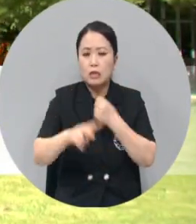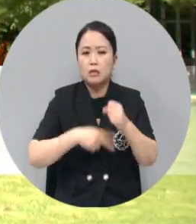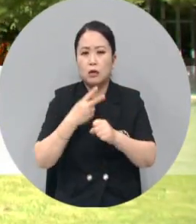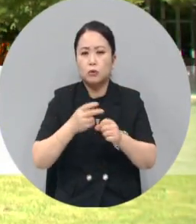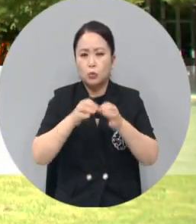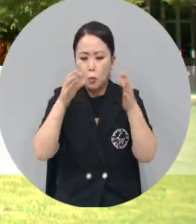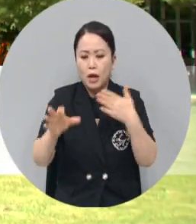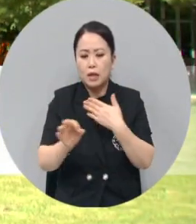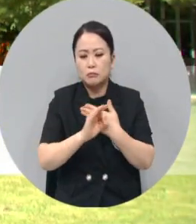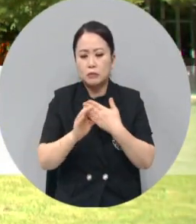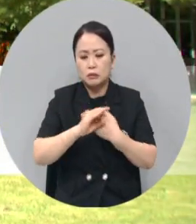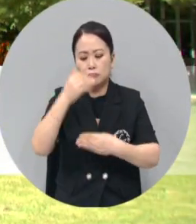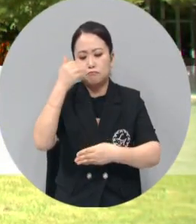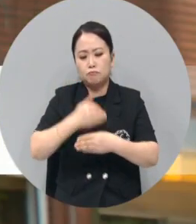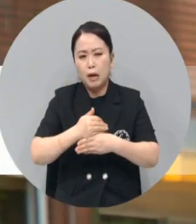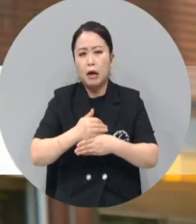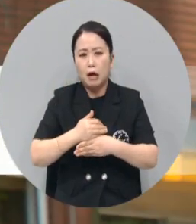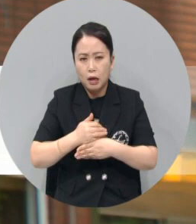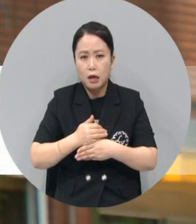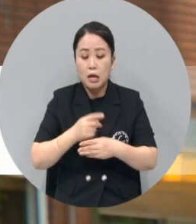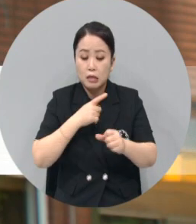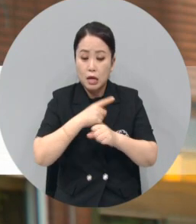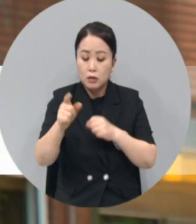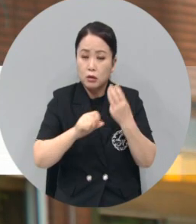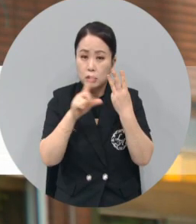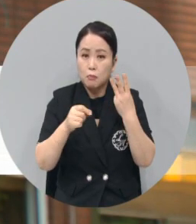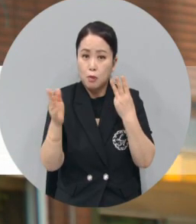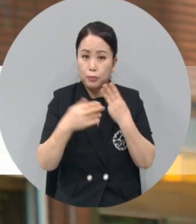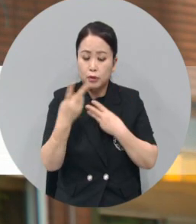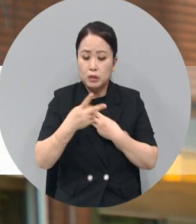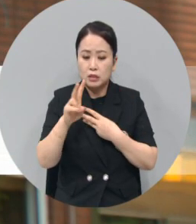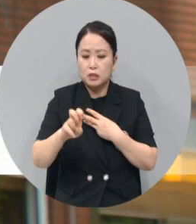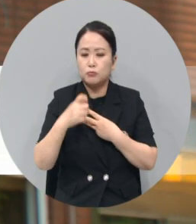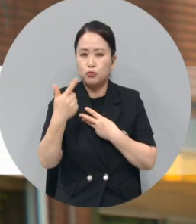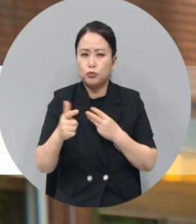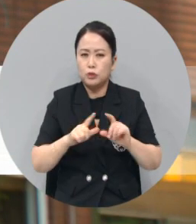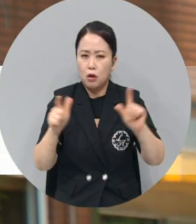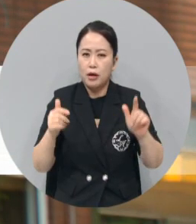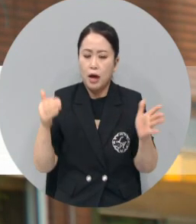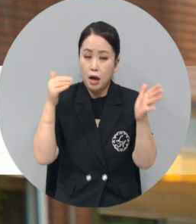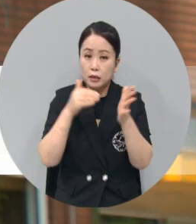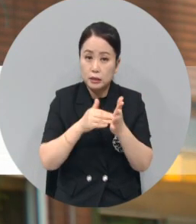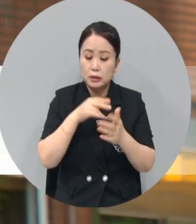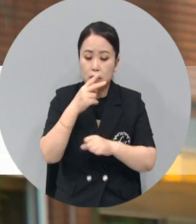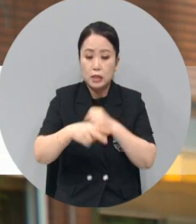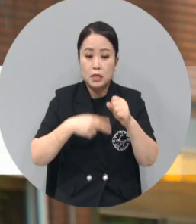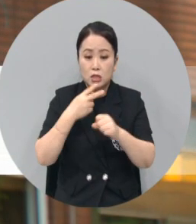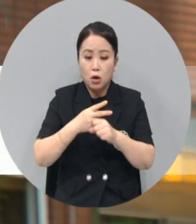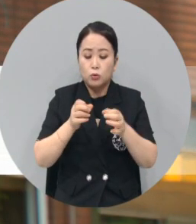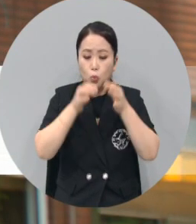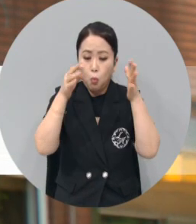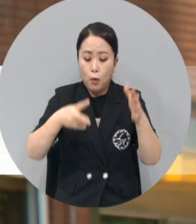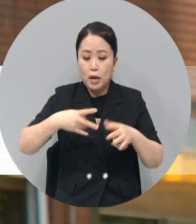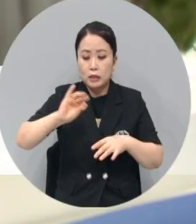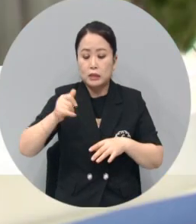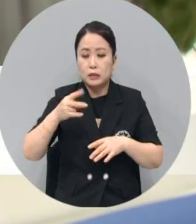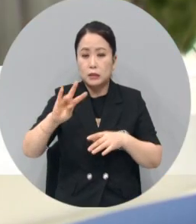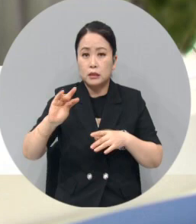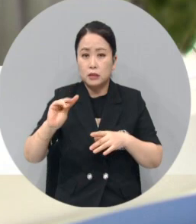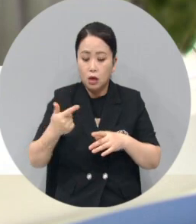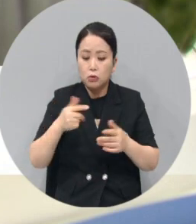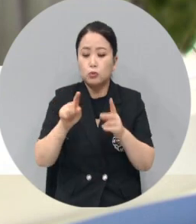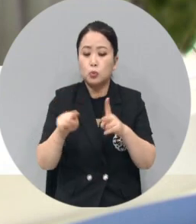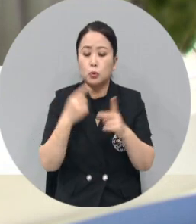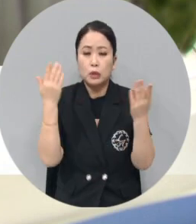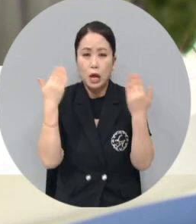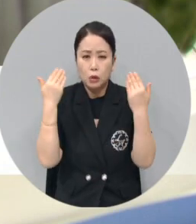합니다 부산교육청은 내년 3월부터 2026년까지 2년 동안 신현초 휴교를 확정하고